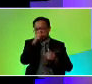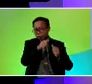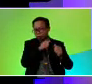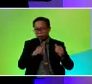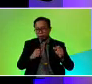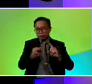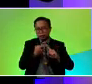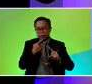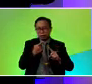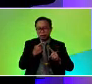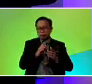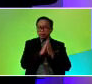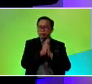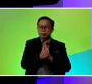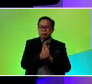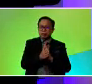diri daripada terjadinya